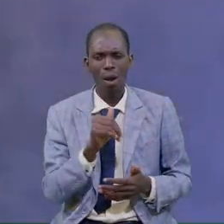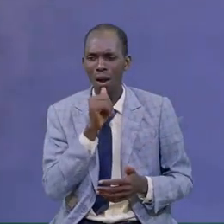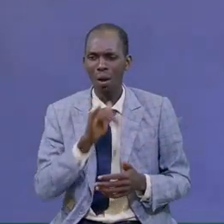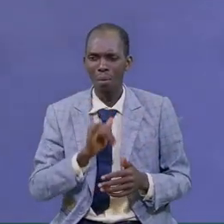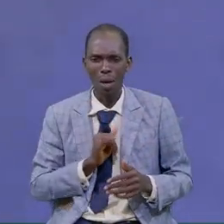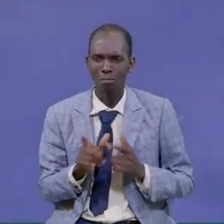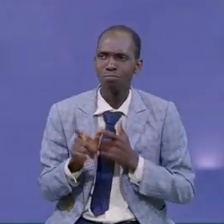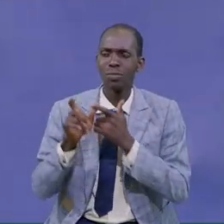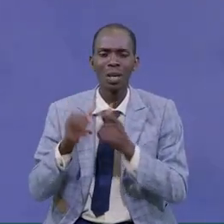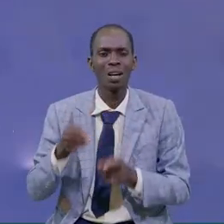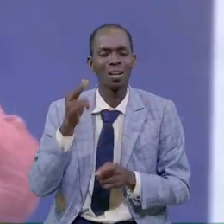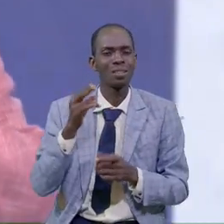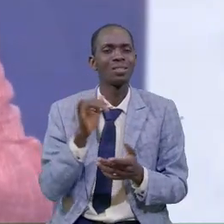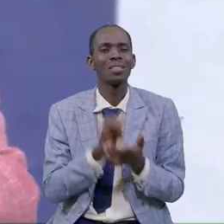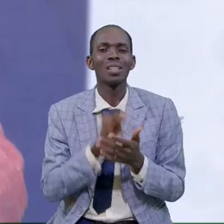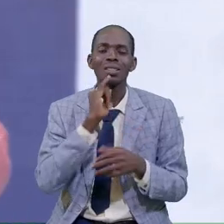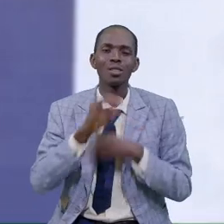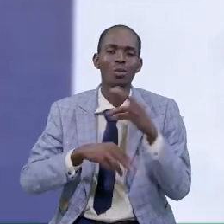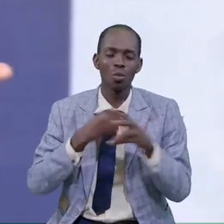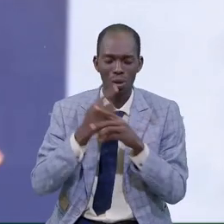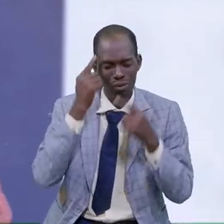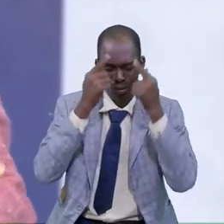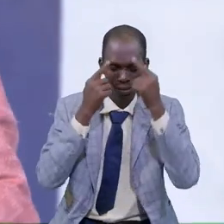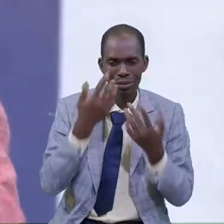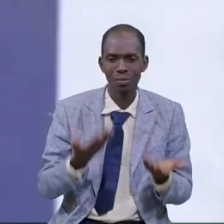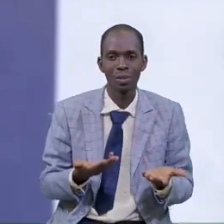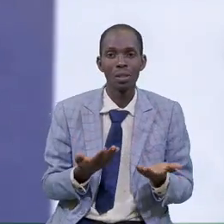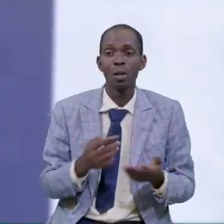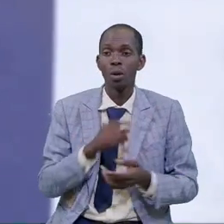la pensée du monde. Maintenant, tu vas à l'université.